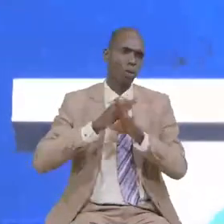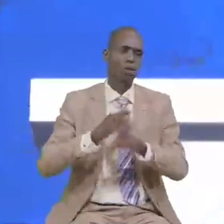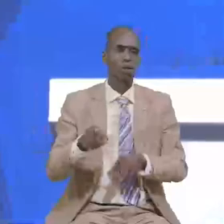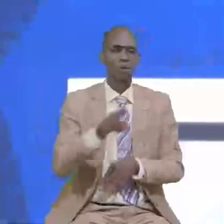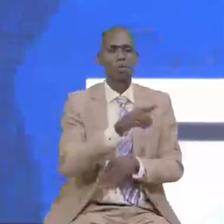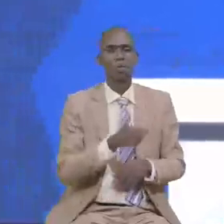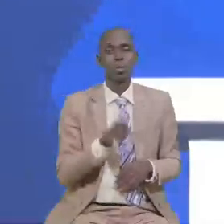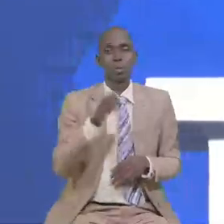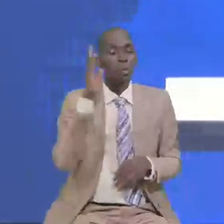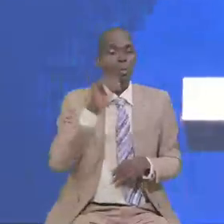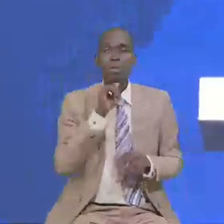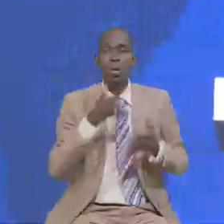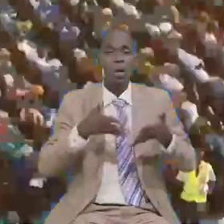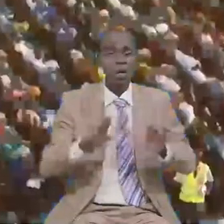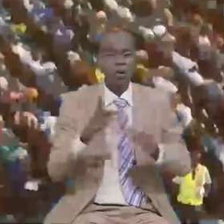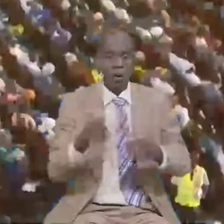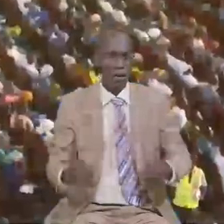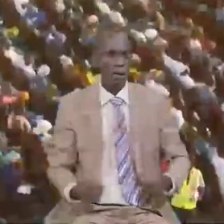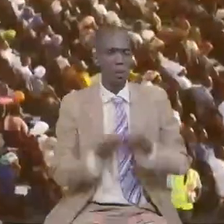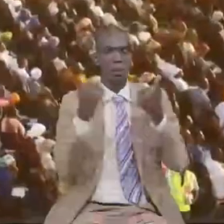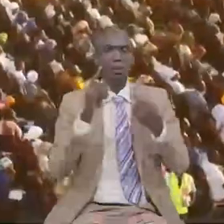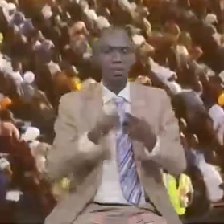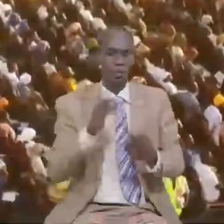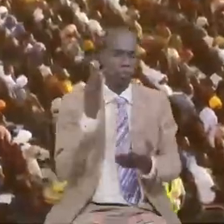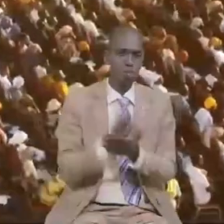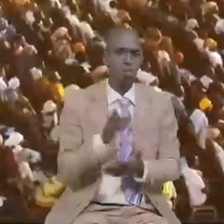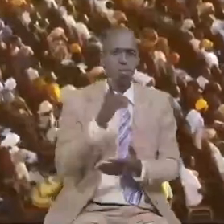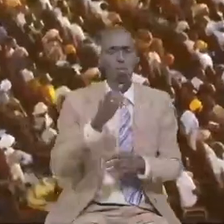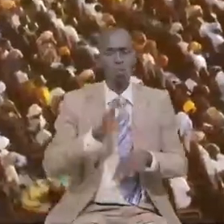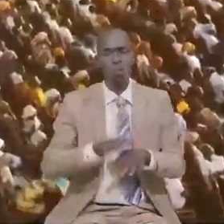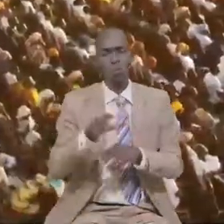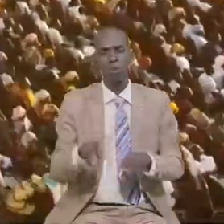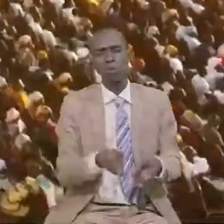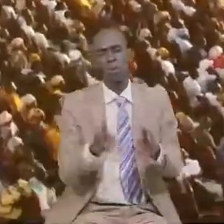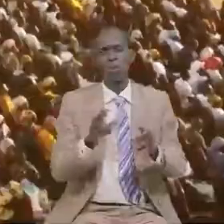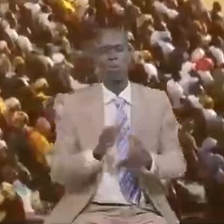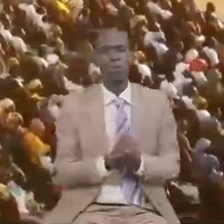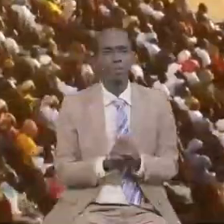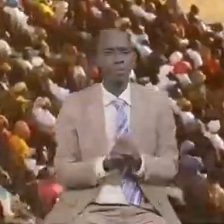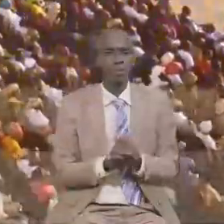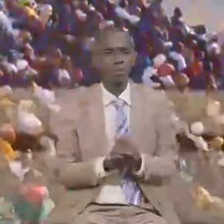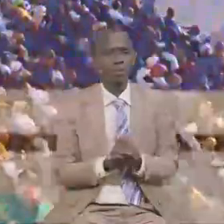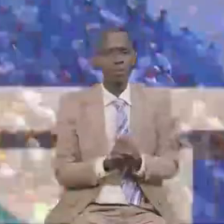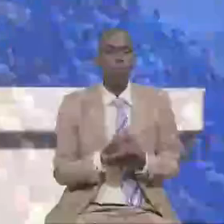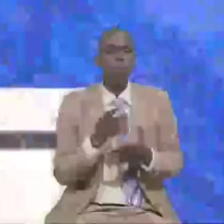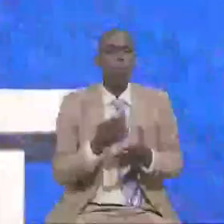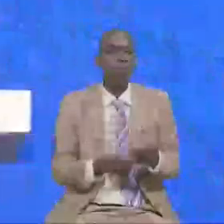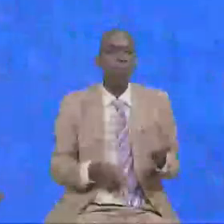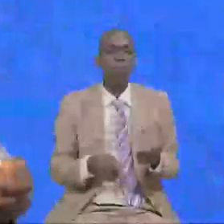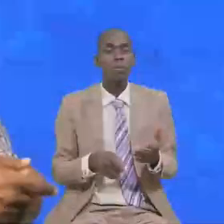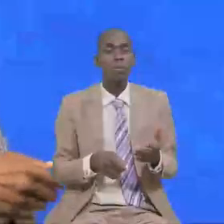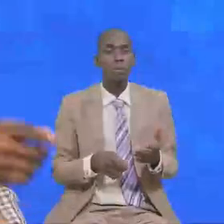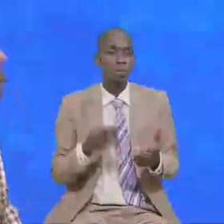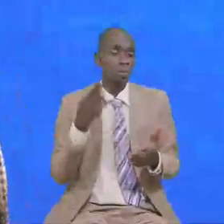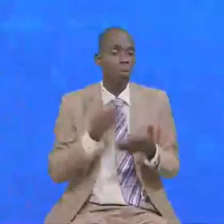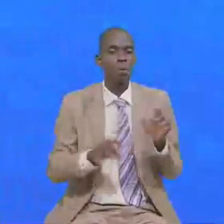de t'empêcher. Tu ne veux pas permettre aux défis de t'arrêter. Qu'est-ce